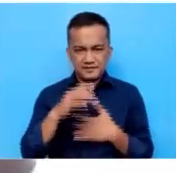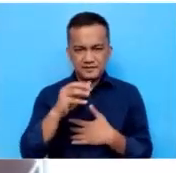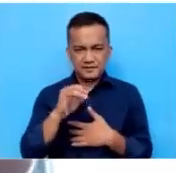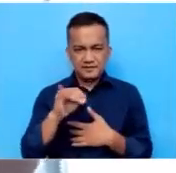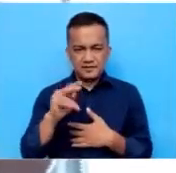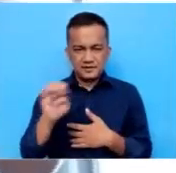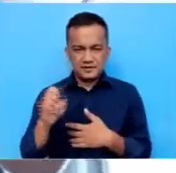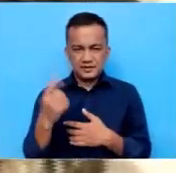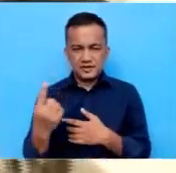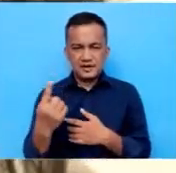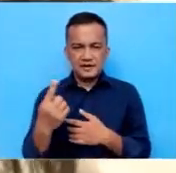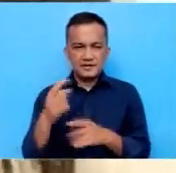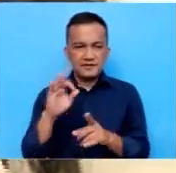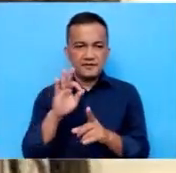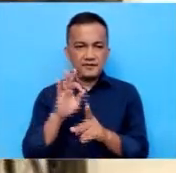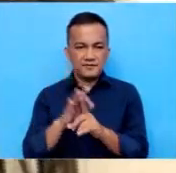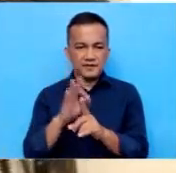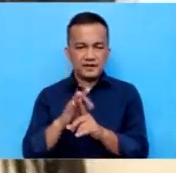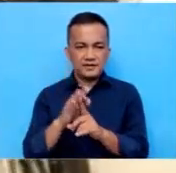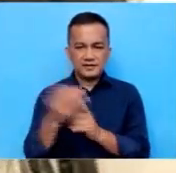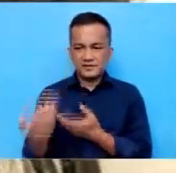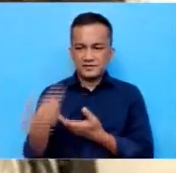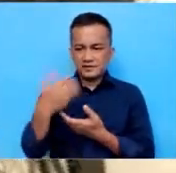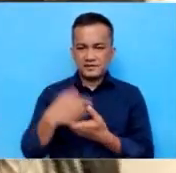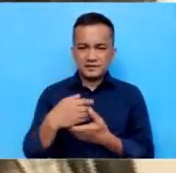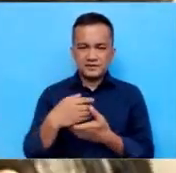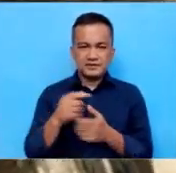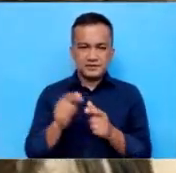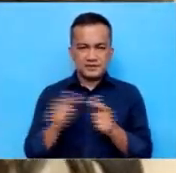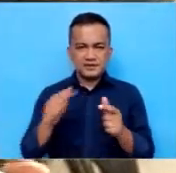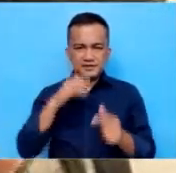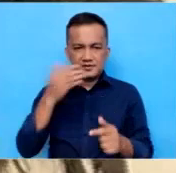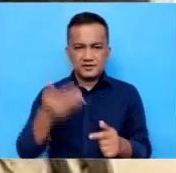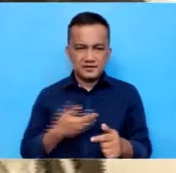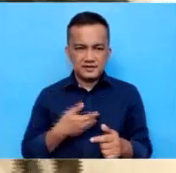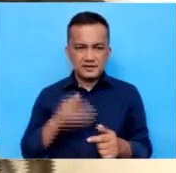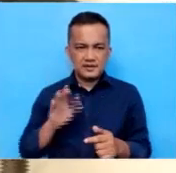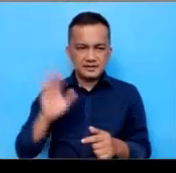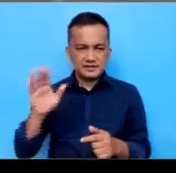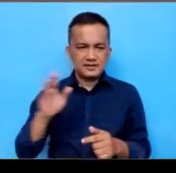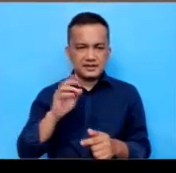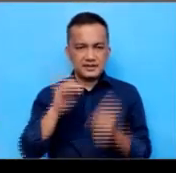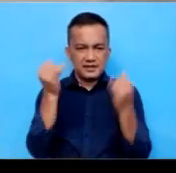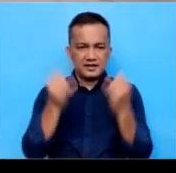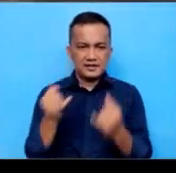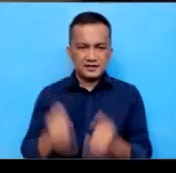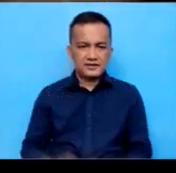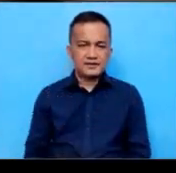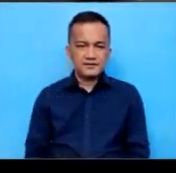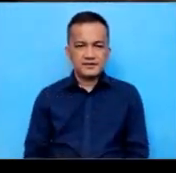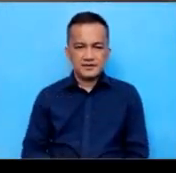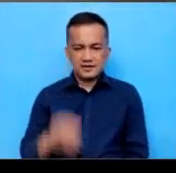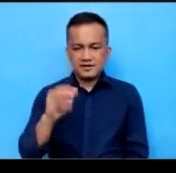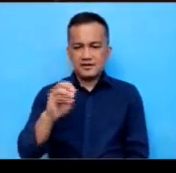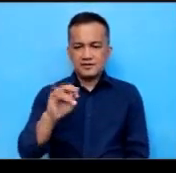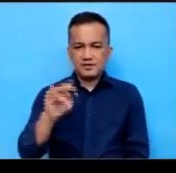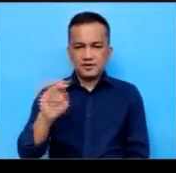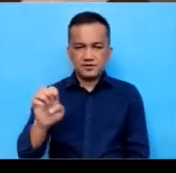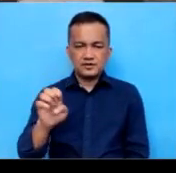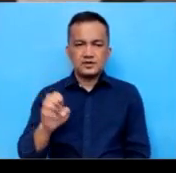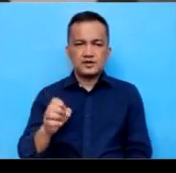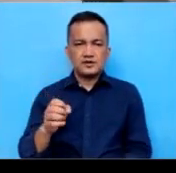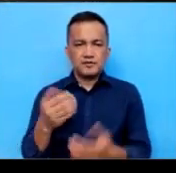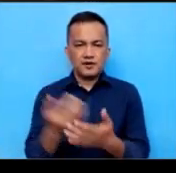isa niyang avid fan na nagsadya talaga sa grand welcome ng kanyang idol. Si Morissette ang bagong juke boss